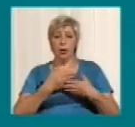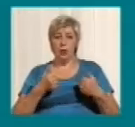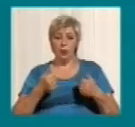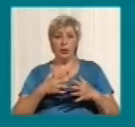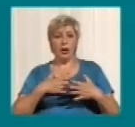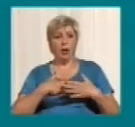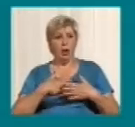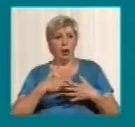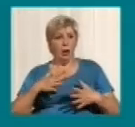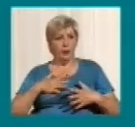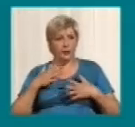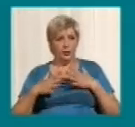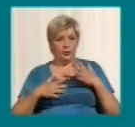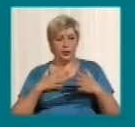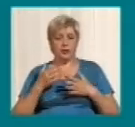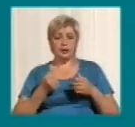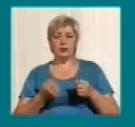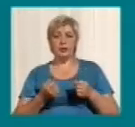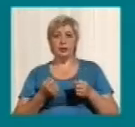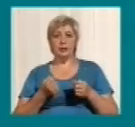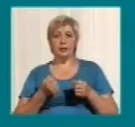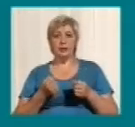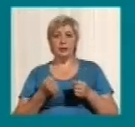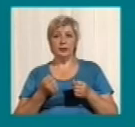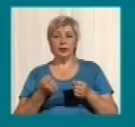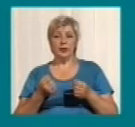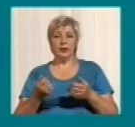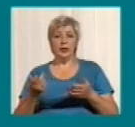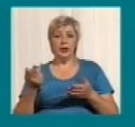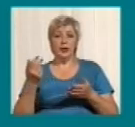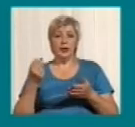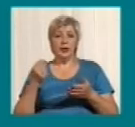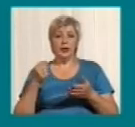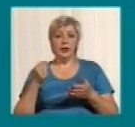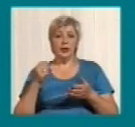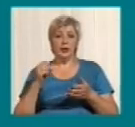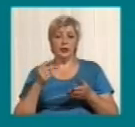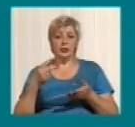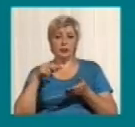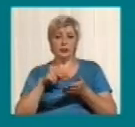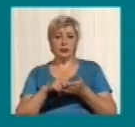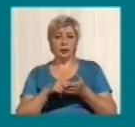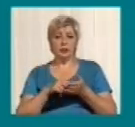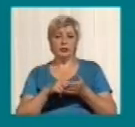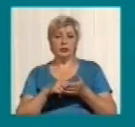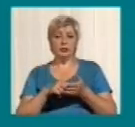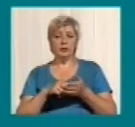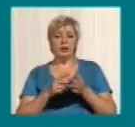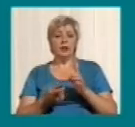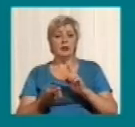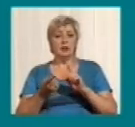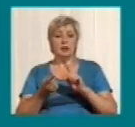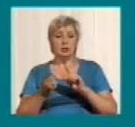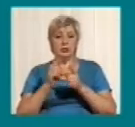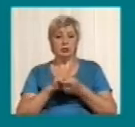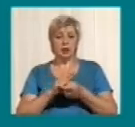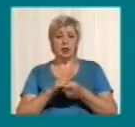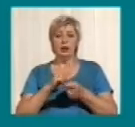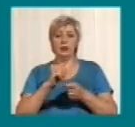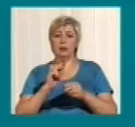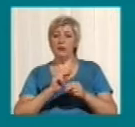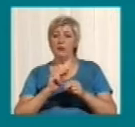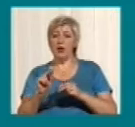життю. Справа виховання дітей, знаєте, навчання дуже сложна. І великі